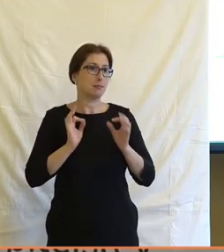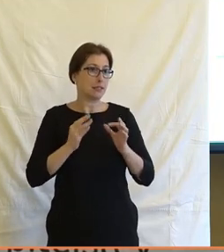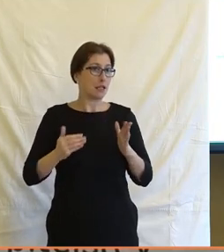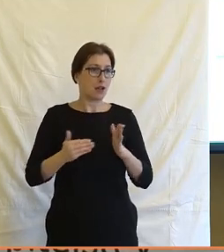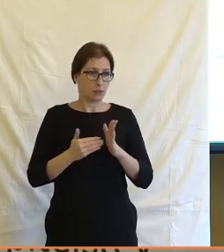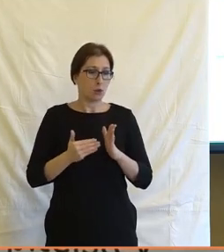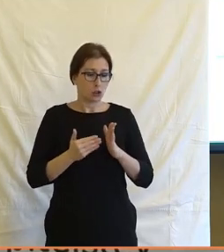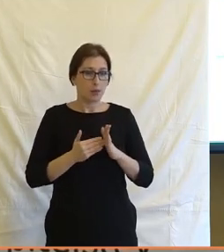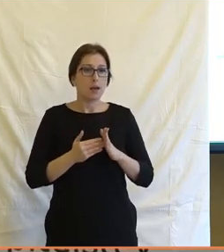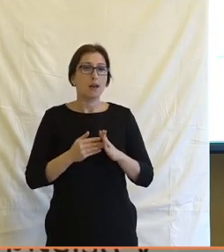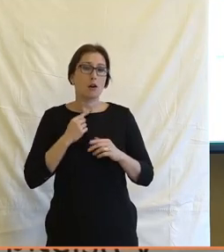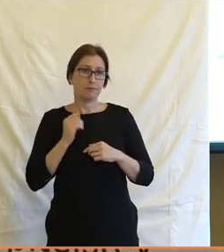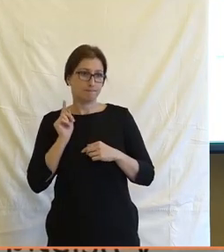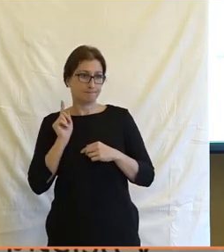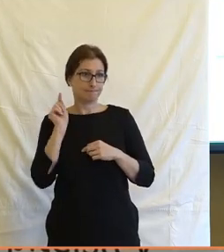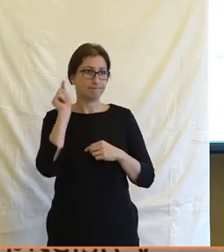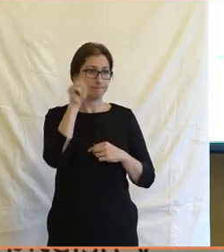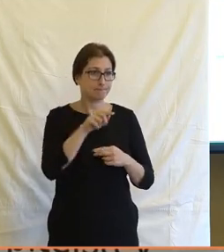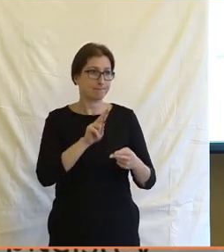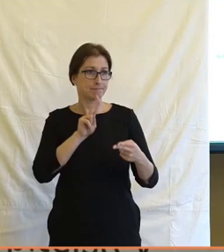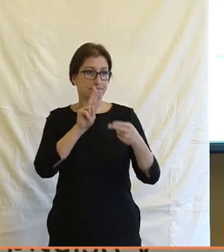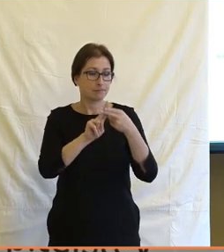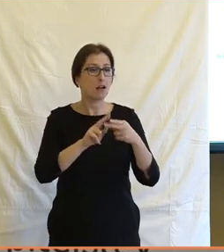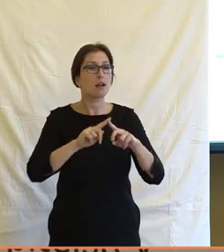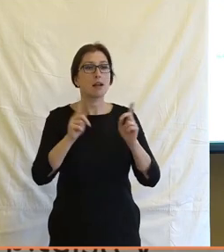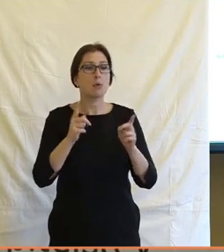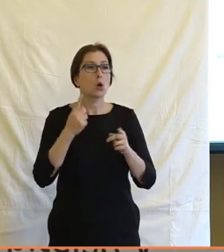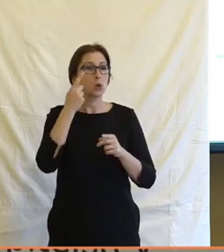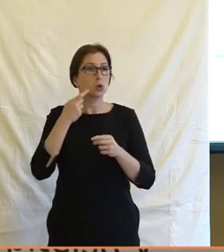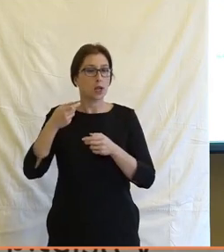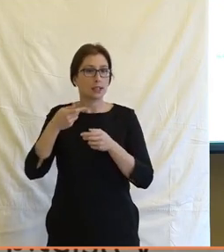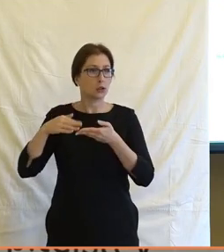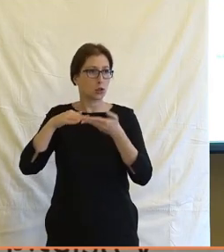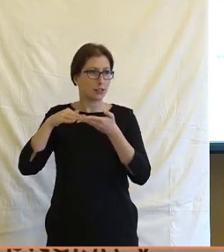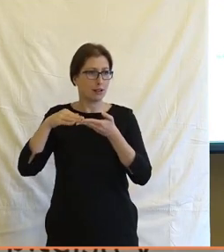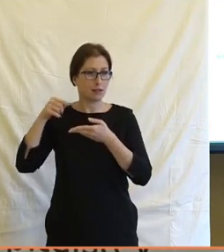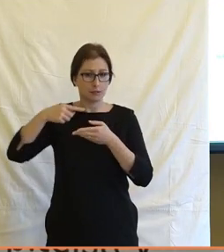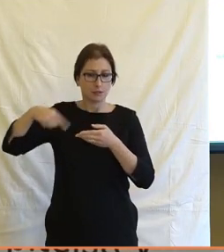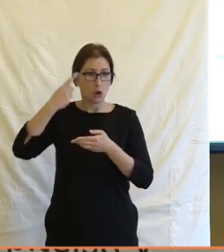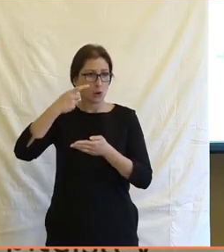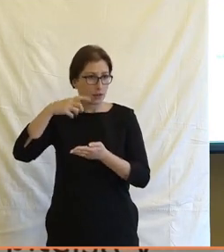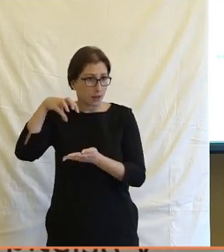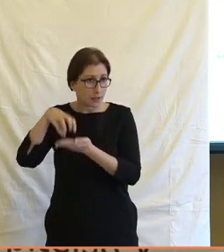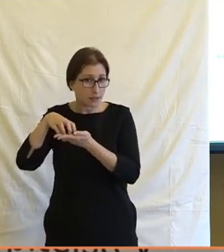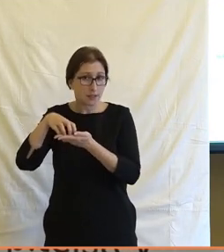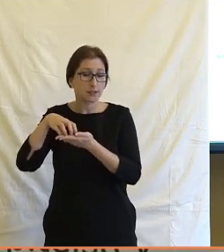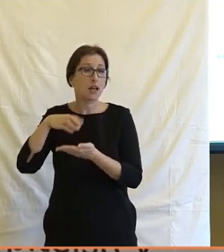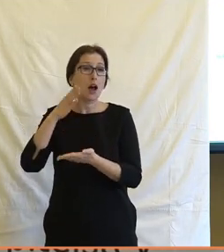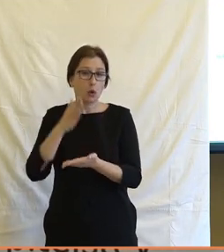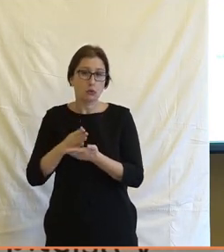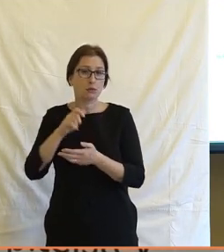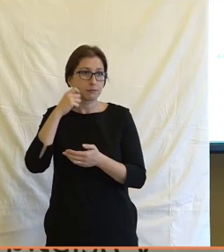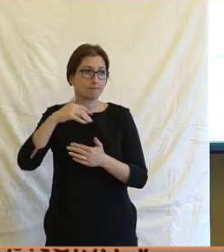nějakou potřebu, tak za námi přichází, anebo jsou právě sdružení v nějaké třeba řeknu asociaci nebo v nějaké organizaci a dost často to